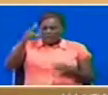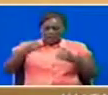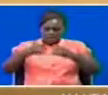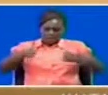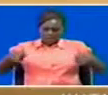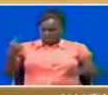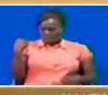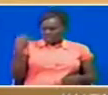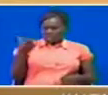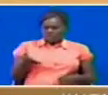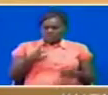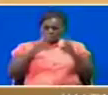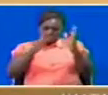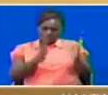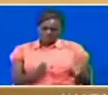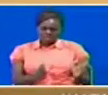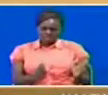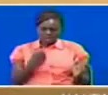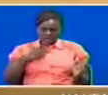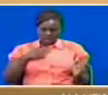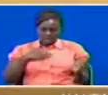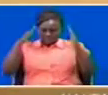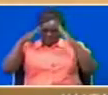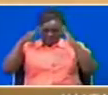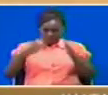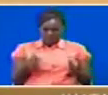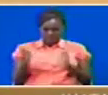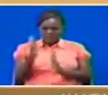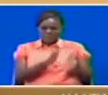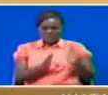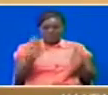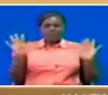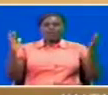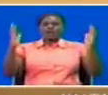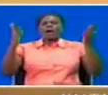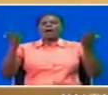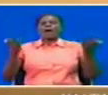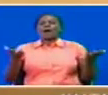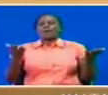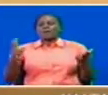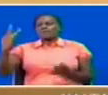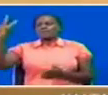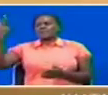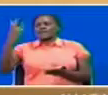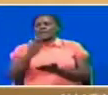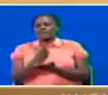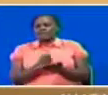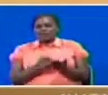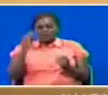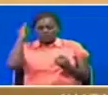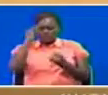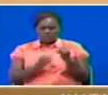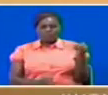jana, leo hii mwandishi wetu Robert Wanyonyi anaangazia maandalizi ya sherehe yenyewe, ni katika sehemu ya pili na ya mwisho ya makala hayo.